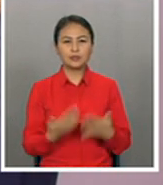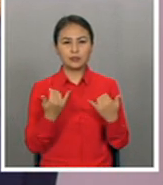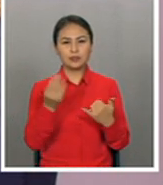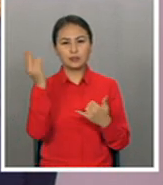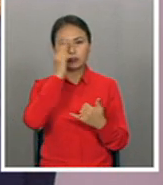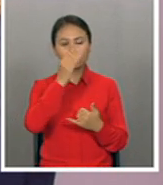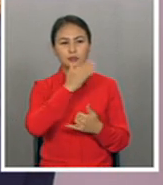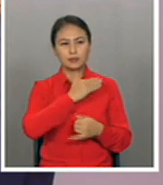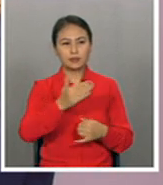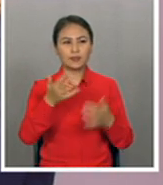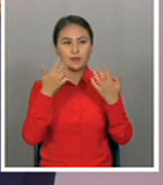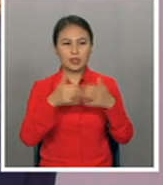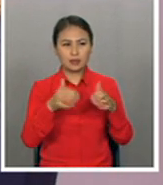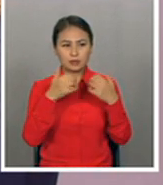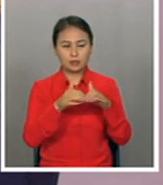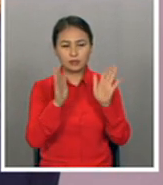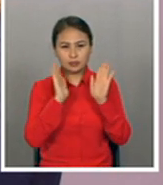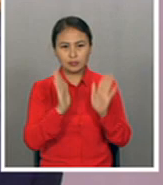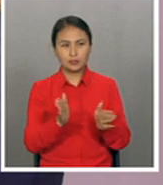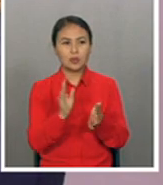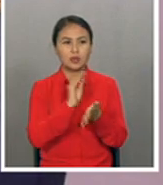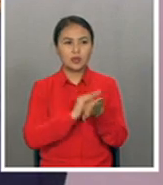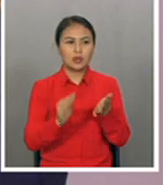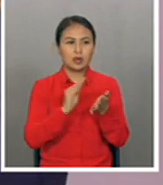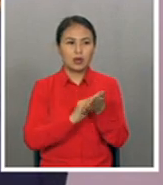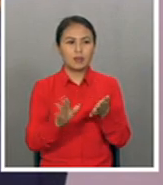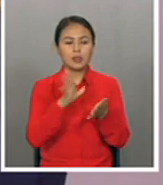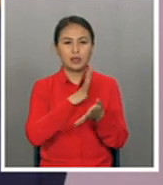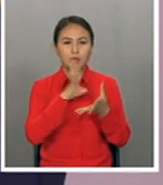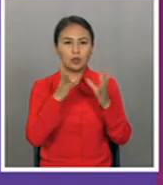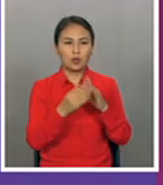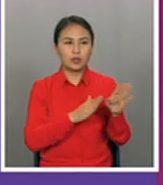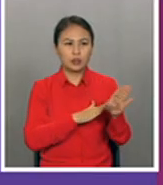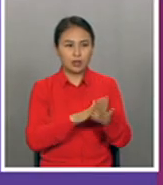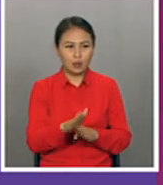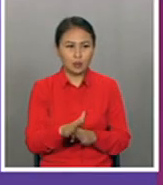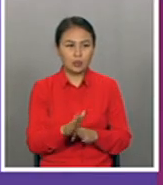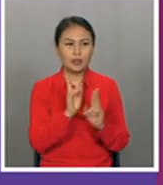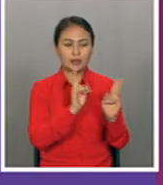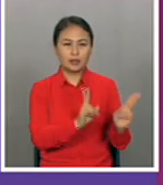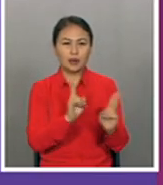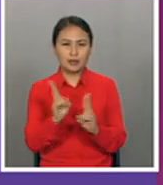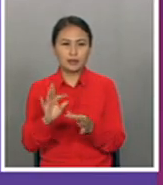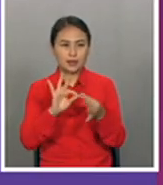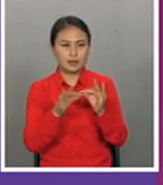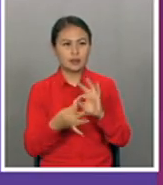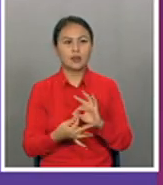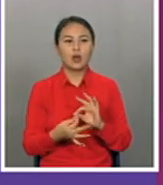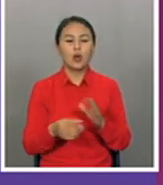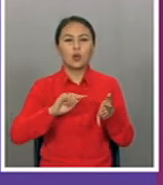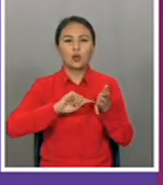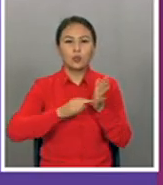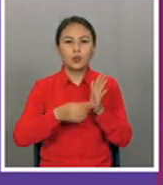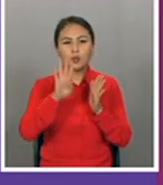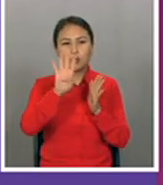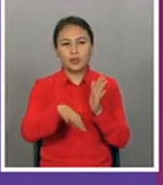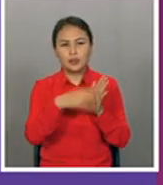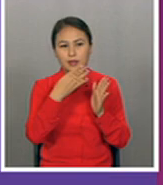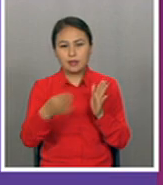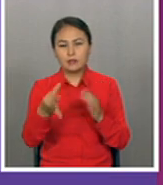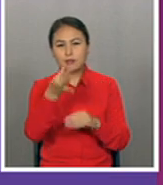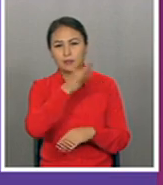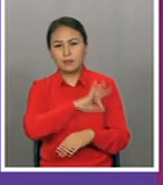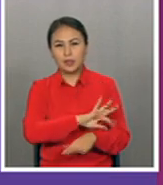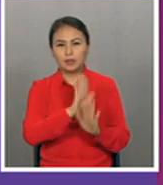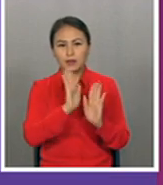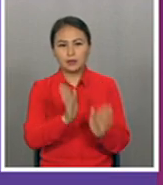сендер есептер шығарасындар. Өрнектегі амалдардың орындалу ретін анықтайсындар және көбейту